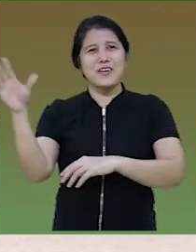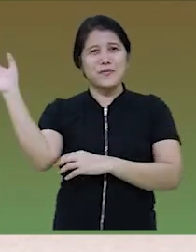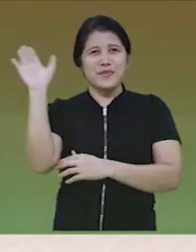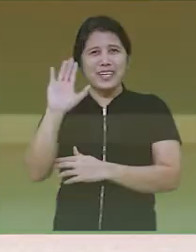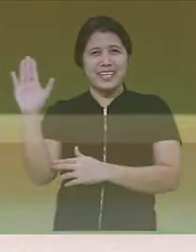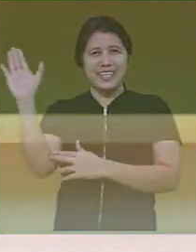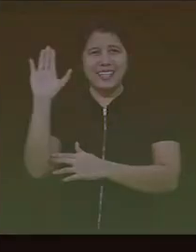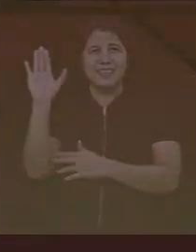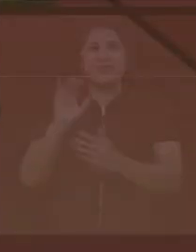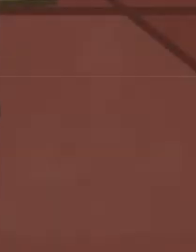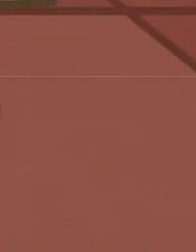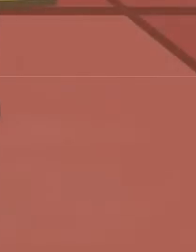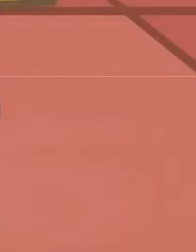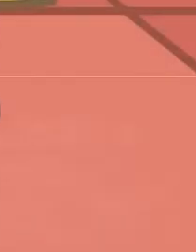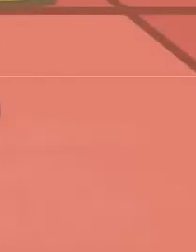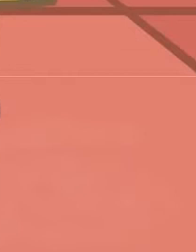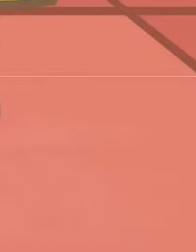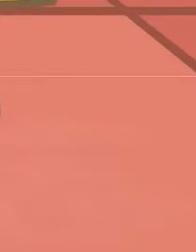paalam!